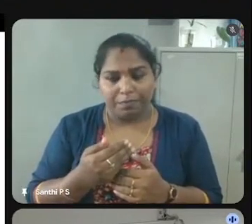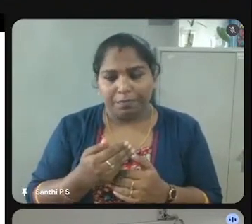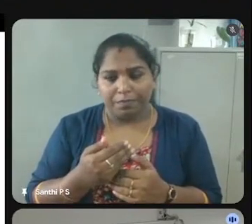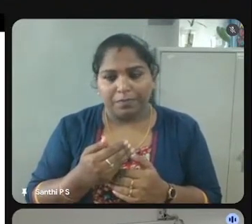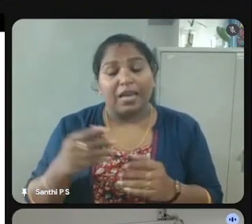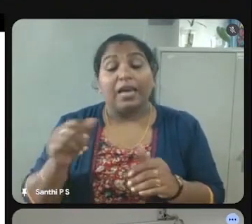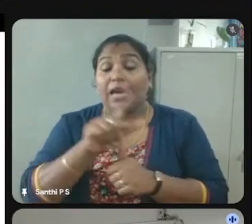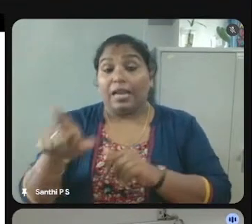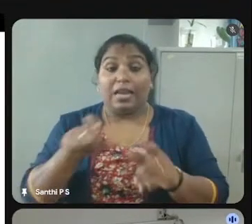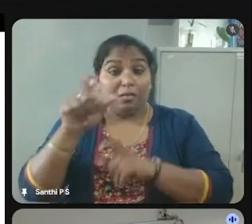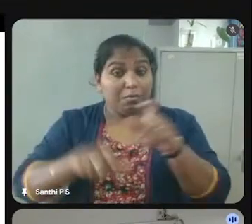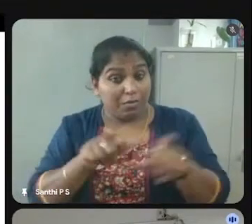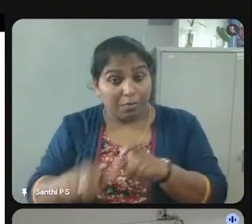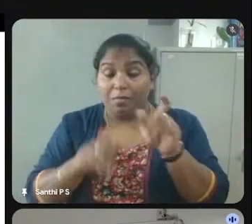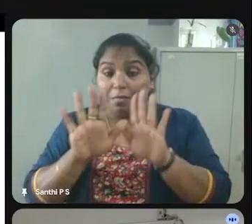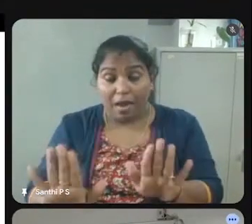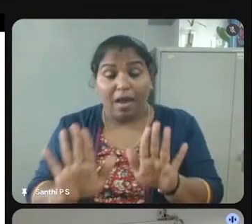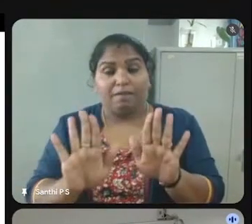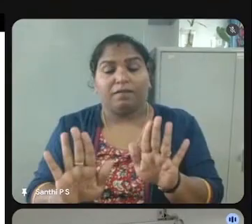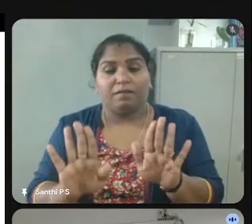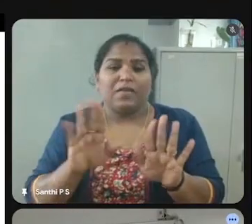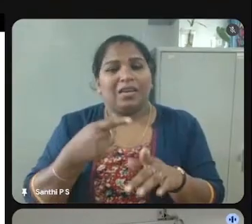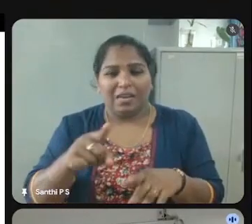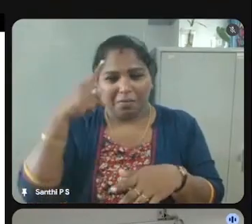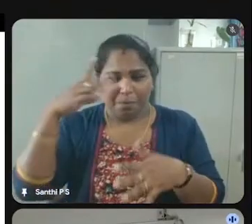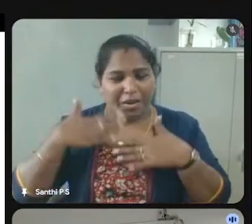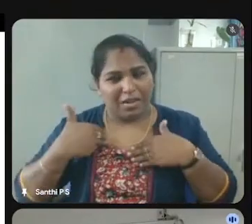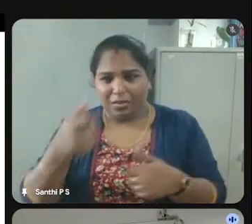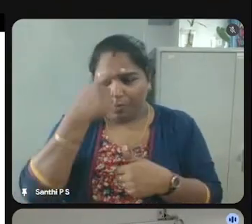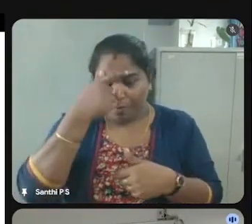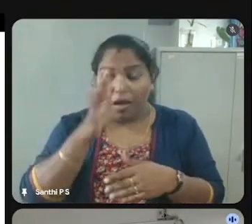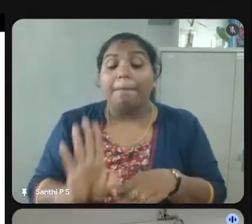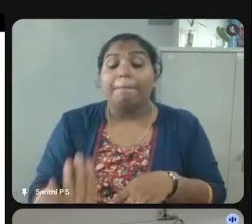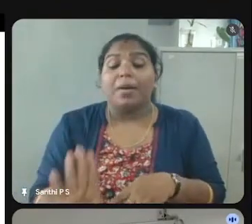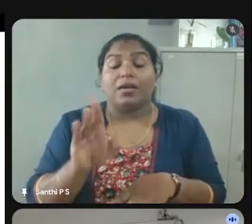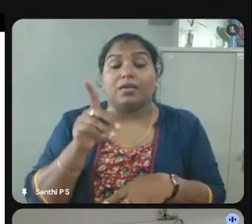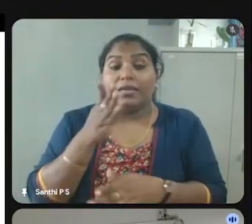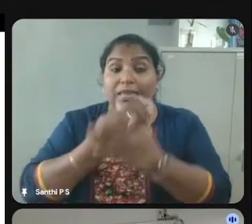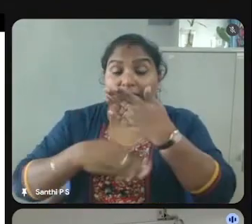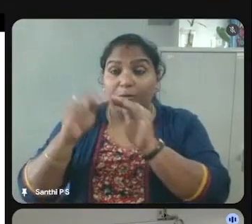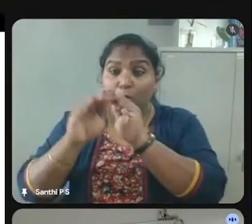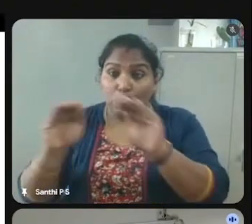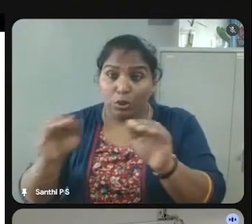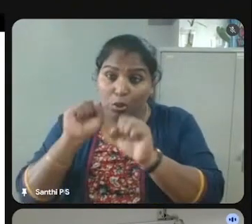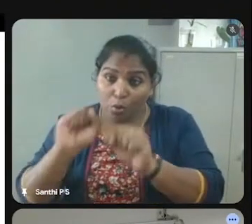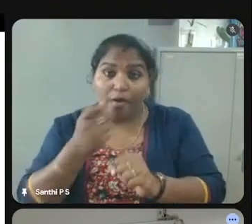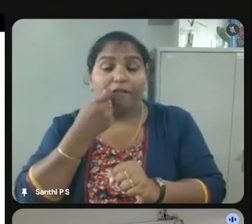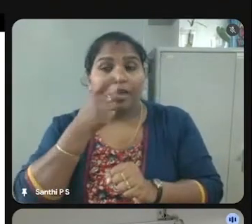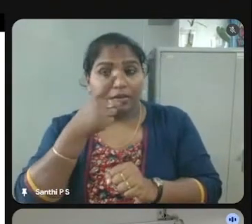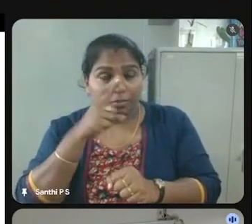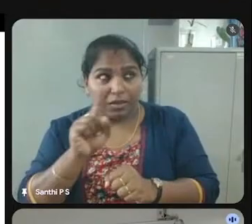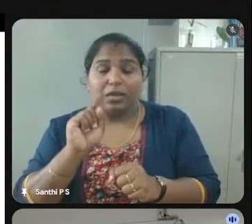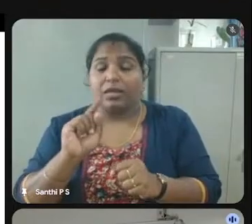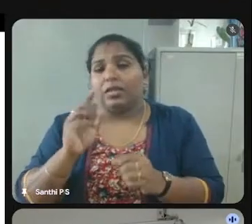എല്ലാ വ്യക്തികളിലും ഉണ്ടാകുന്ന ഒരു കാര്യം തന്നെയാണ്. പ്രത്യേകിച്ച് ഭിന്നശേഷിക്കാരായ കുട്ടികളുടെ മാതാപിതാക്കൾക്ക് ഇതിന്റെ സ്കെയില് ഒരുപക്ഷെ